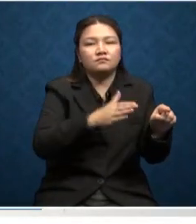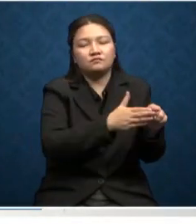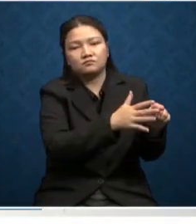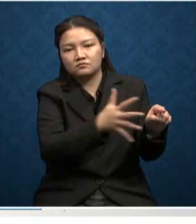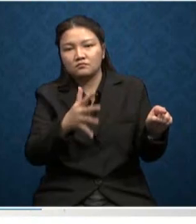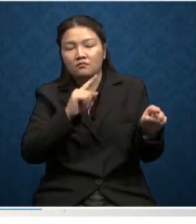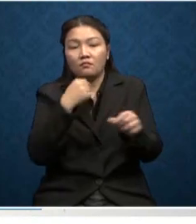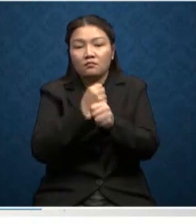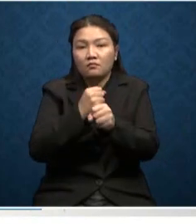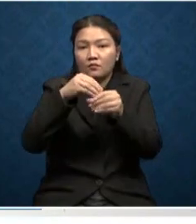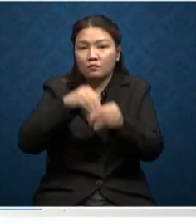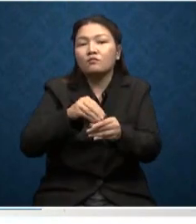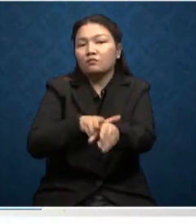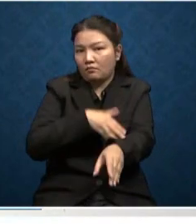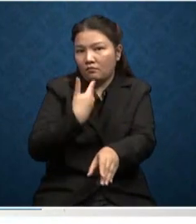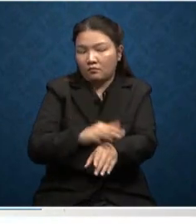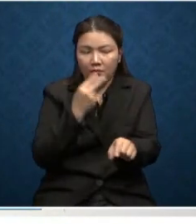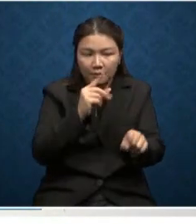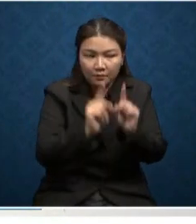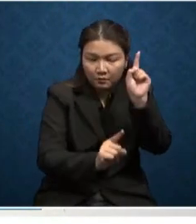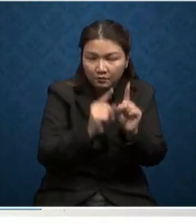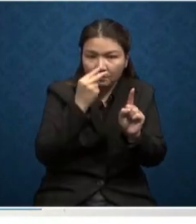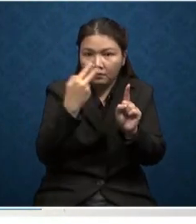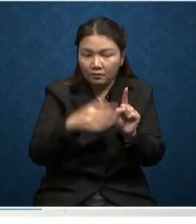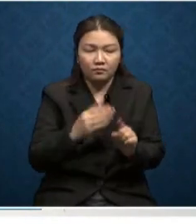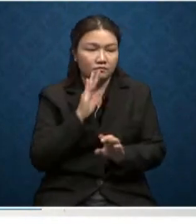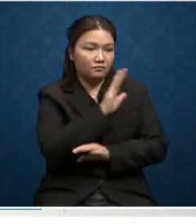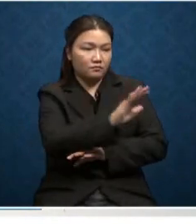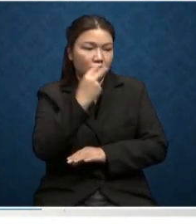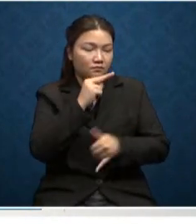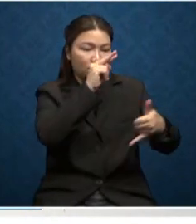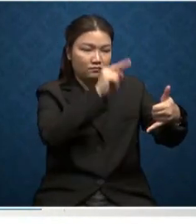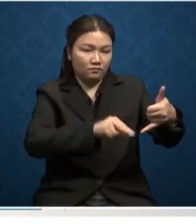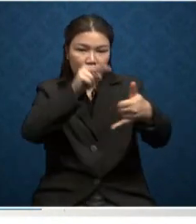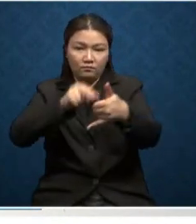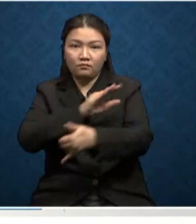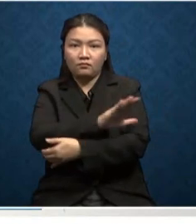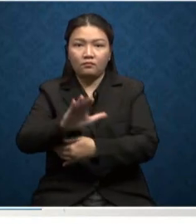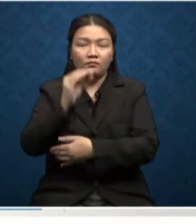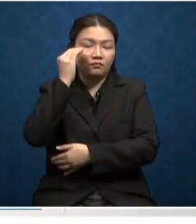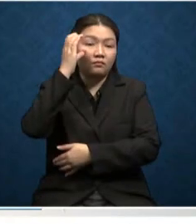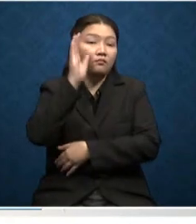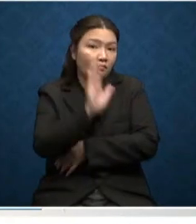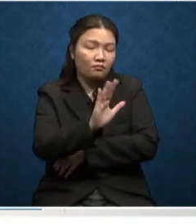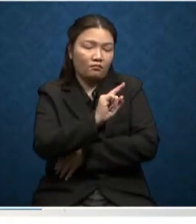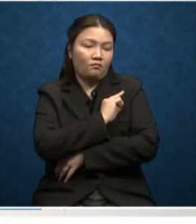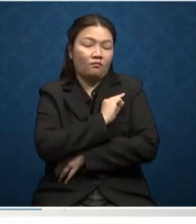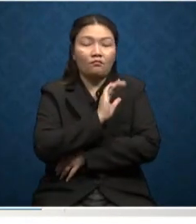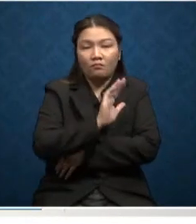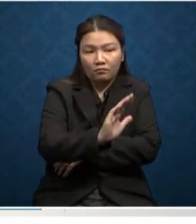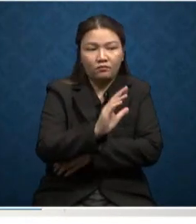ลาการดำรงตำแหน่งประกอบกับความรู้ความสามารถความรับผิดชอบความเหมาะส